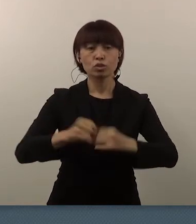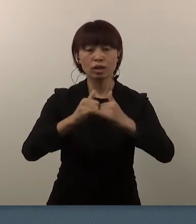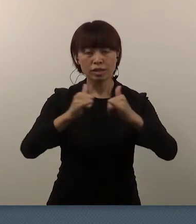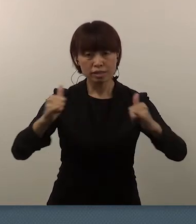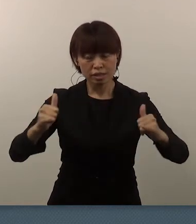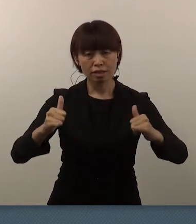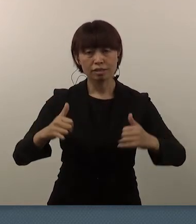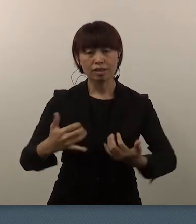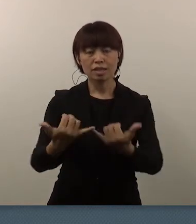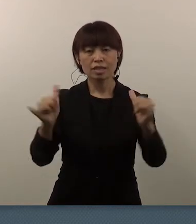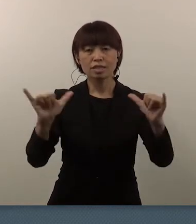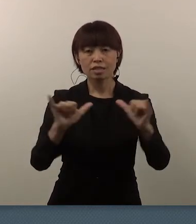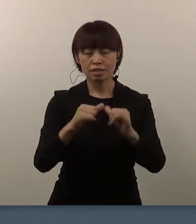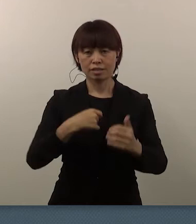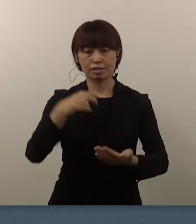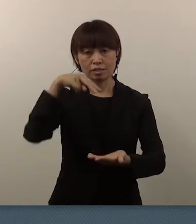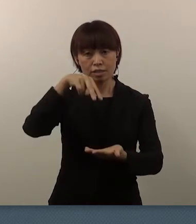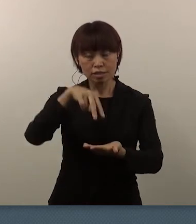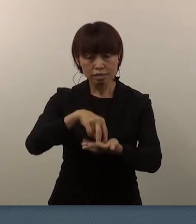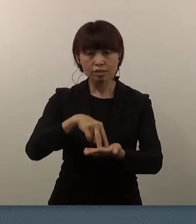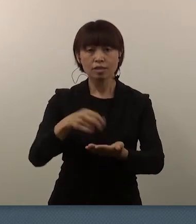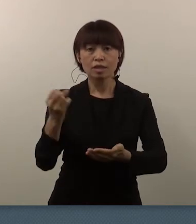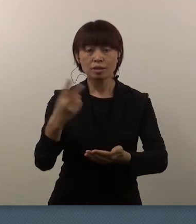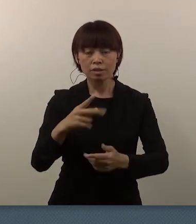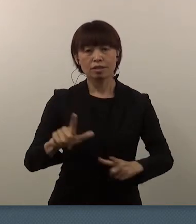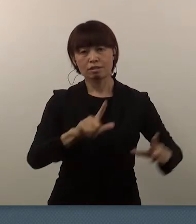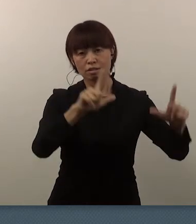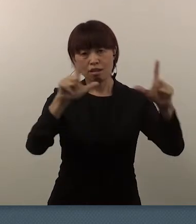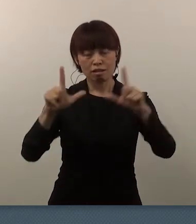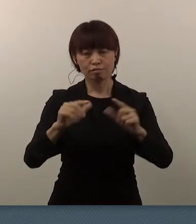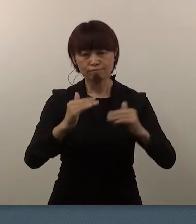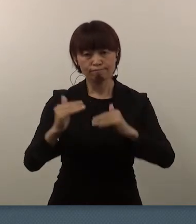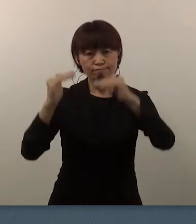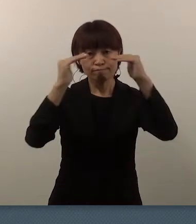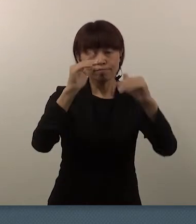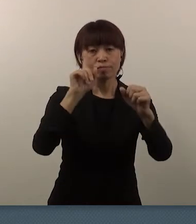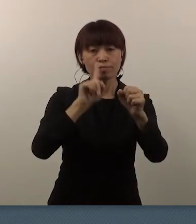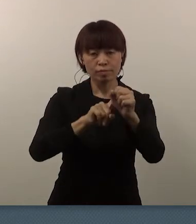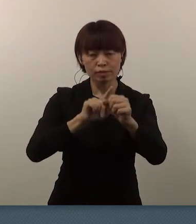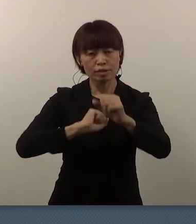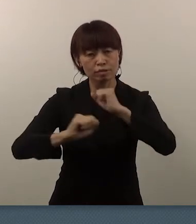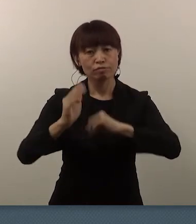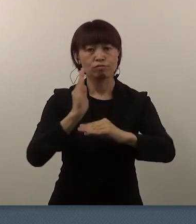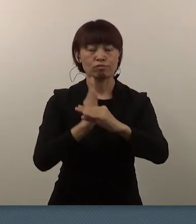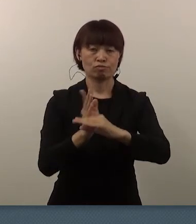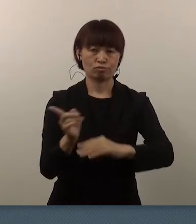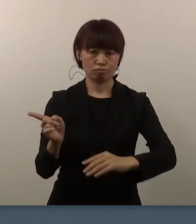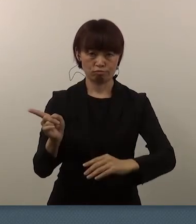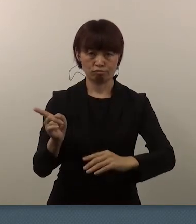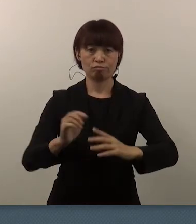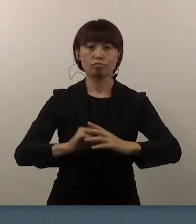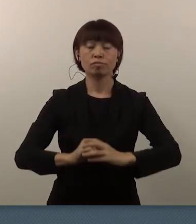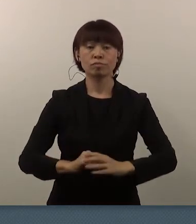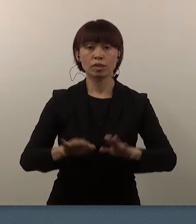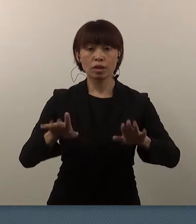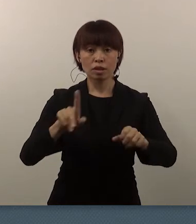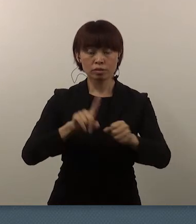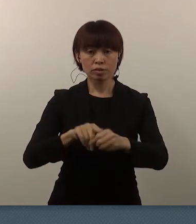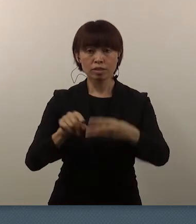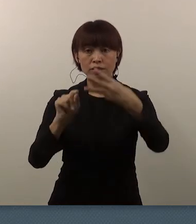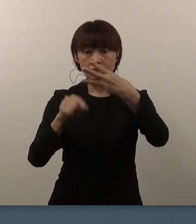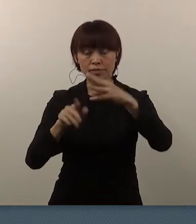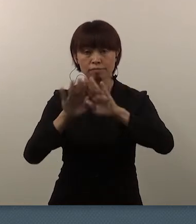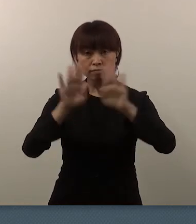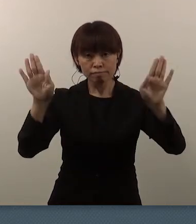的自立の促進と生活の質の向上を目指した事業を行っております。今年3月に開催されたみんな集